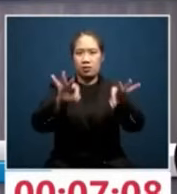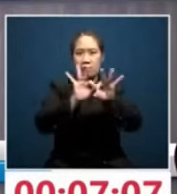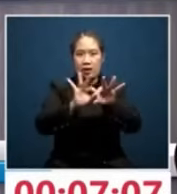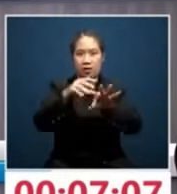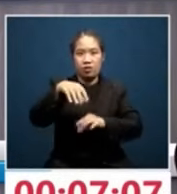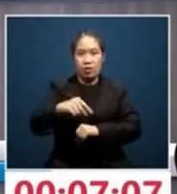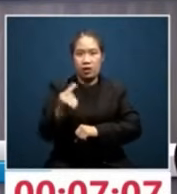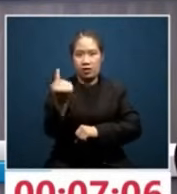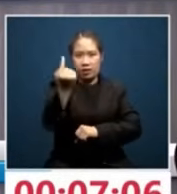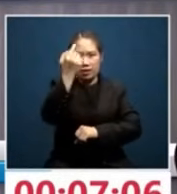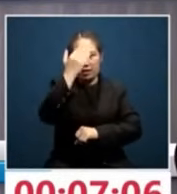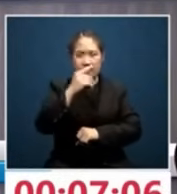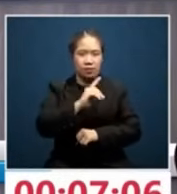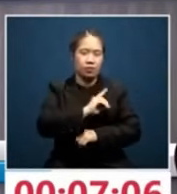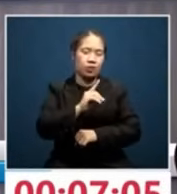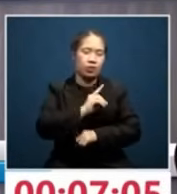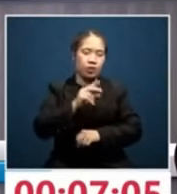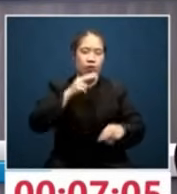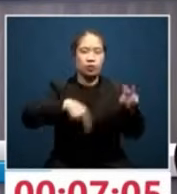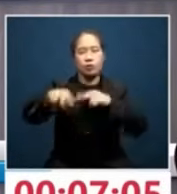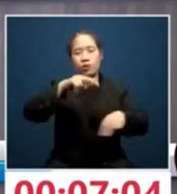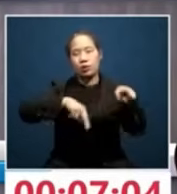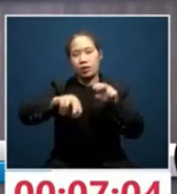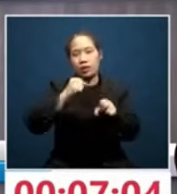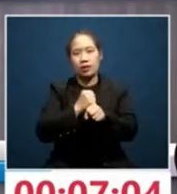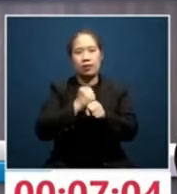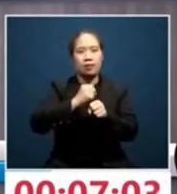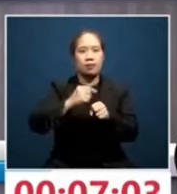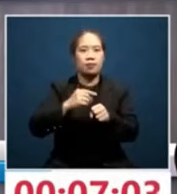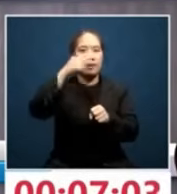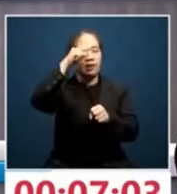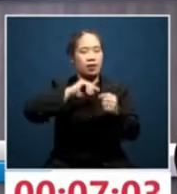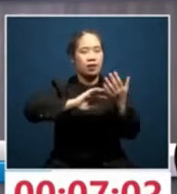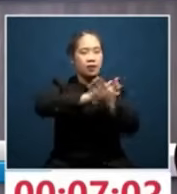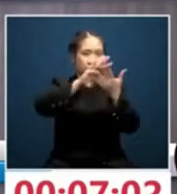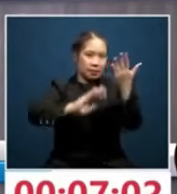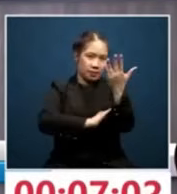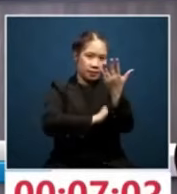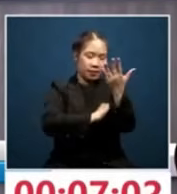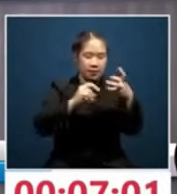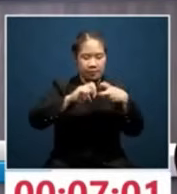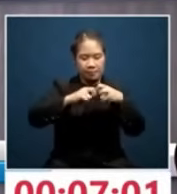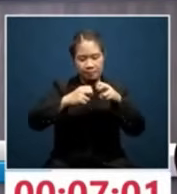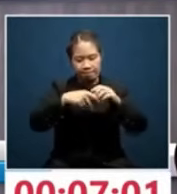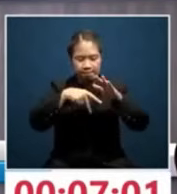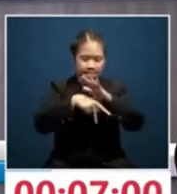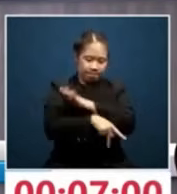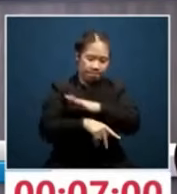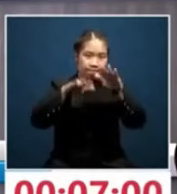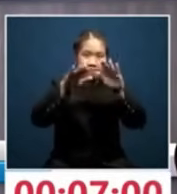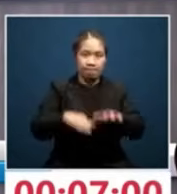ทำให้คดีทุจริตนะครับค้างอยู่ในการพิจารณาจำนวนมากนะครับตรงนี้นะครับก็เลยเป็นเรื่อง